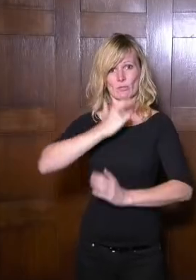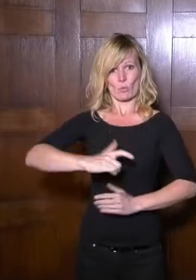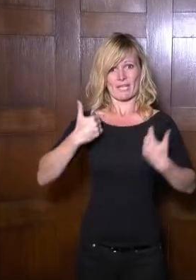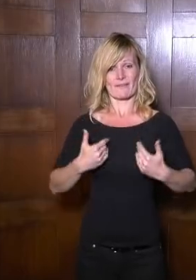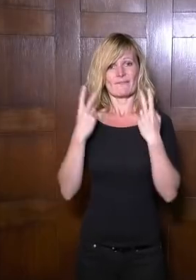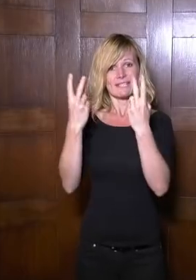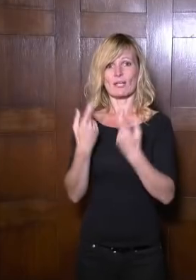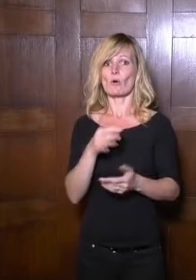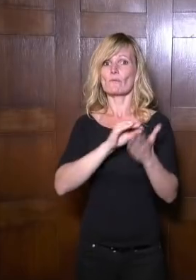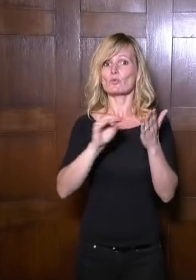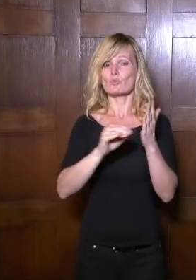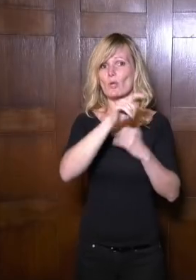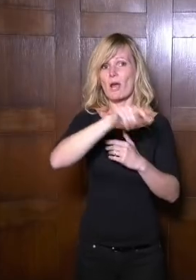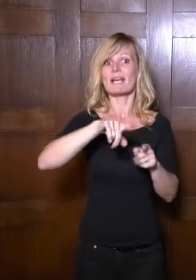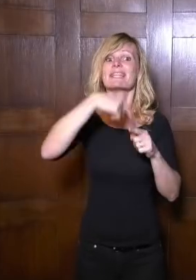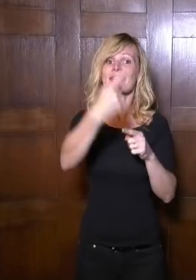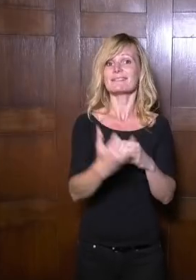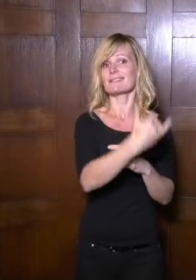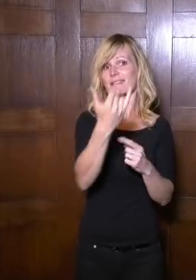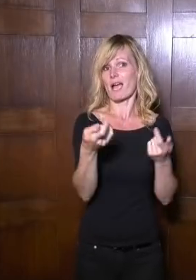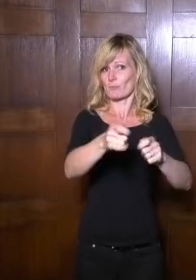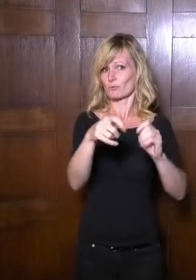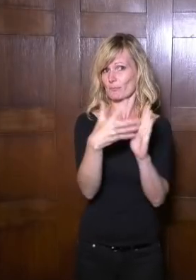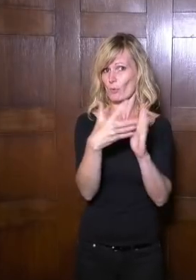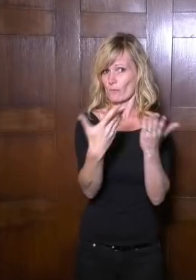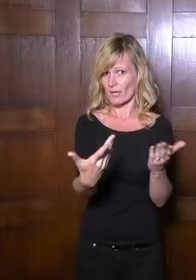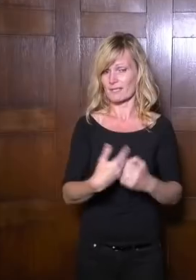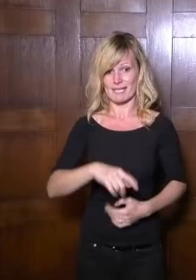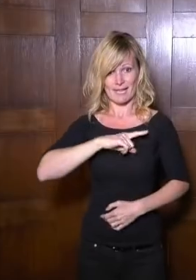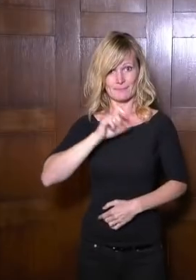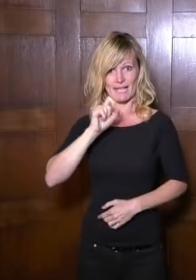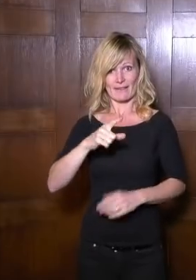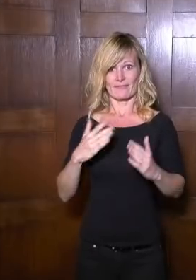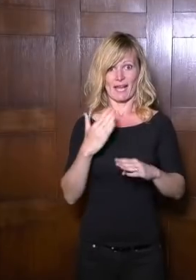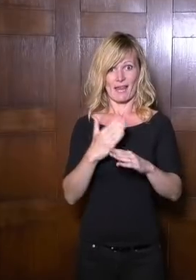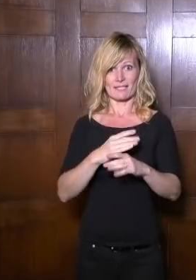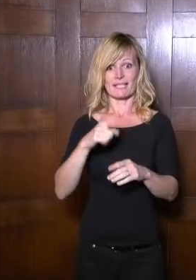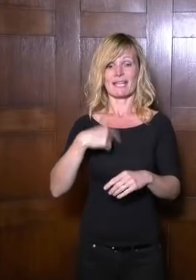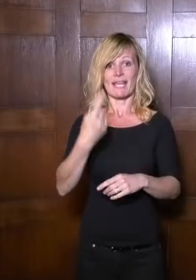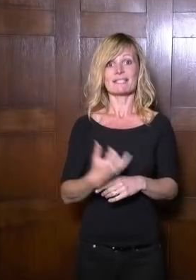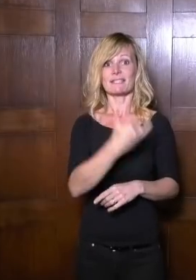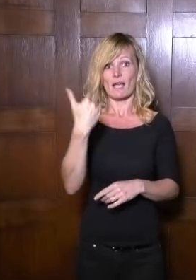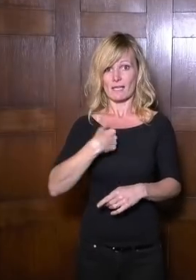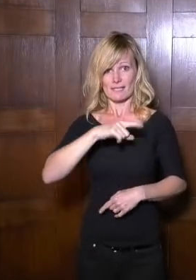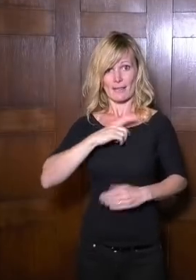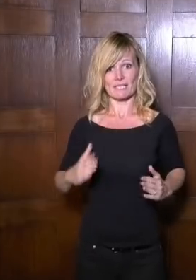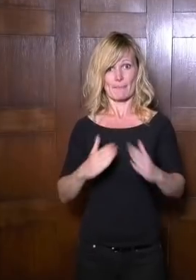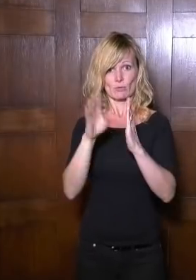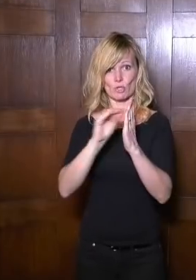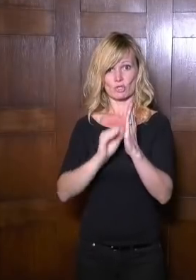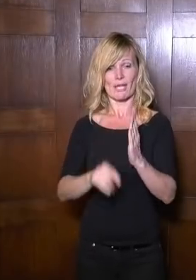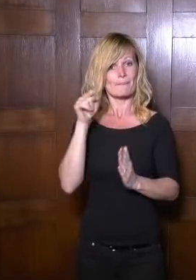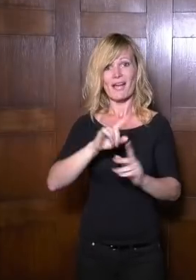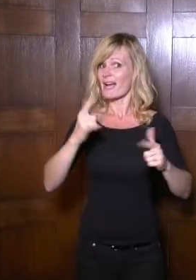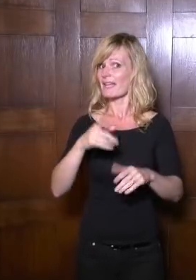auch für die Schülerinnen und Schüler, die nächstes Jahr Abschlussprüfungen haben. Ich bin 11. Klasse, ich schreibe nächstes Jahr Abitur. Und da wird keine